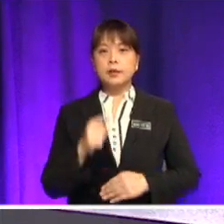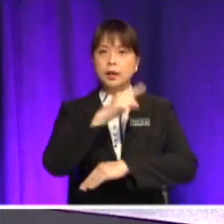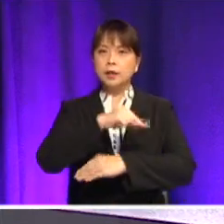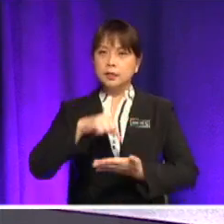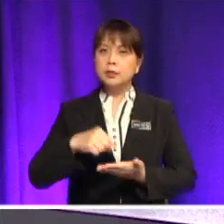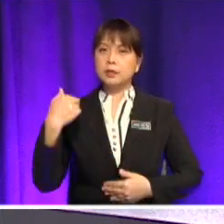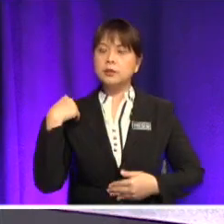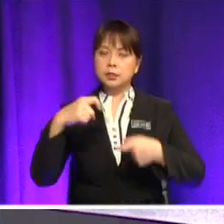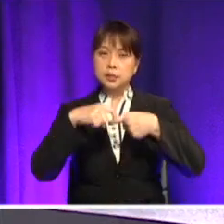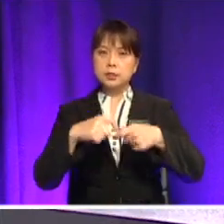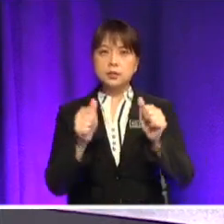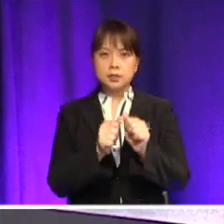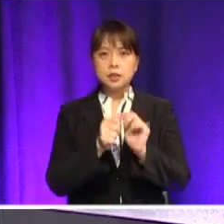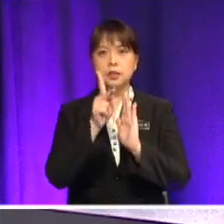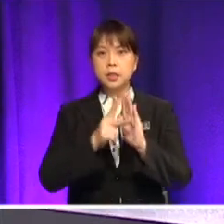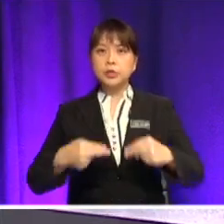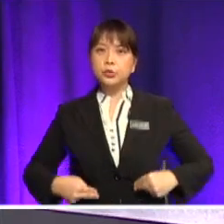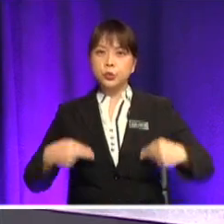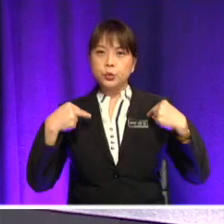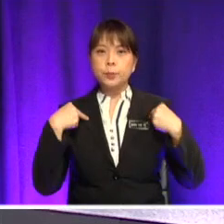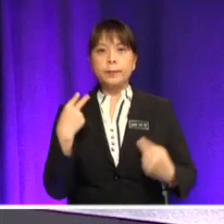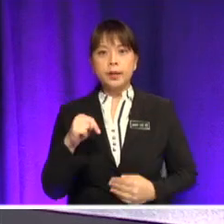semua yang kita buat semua